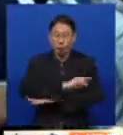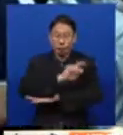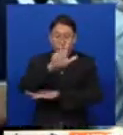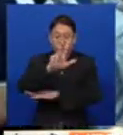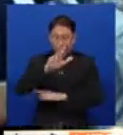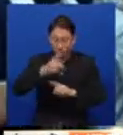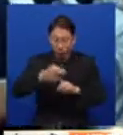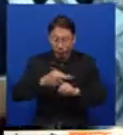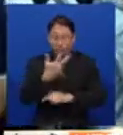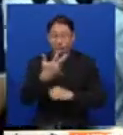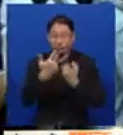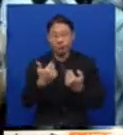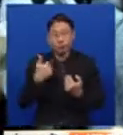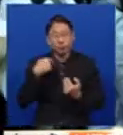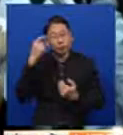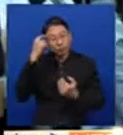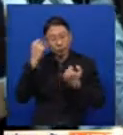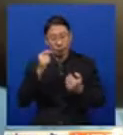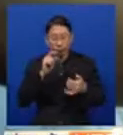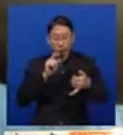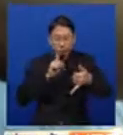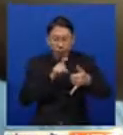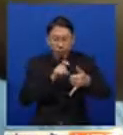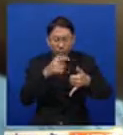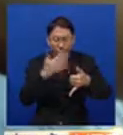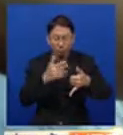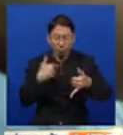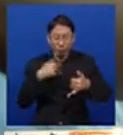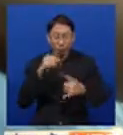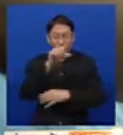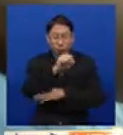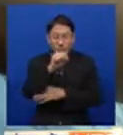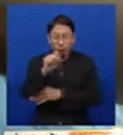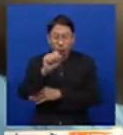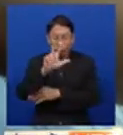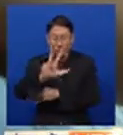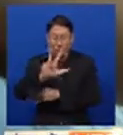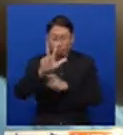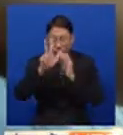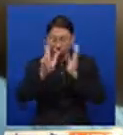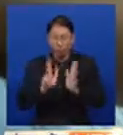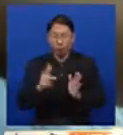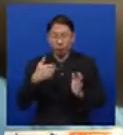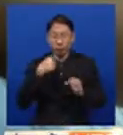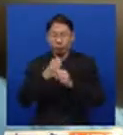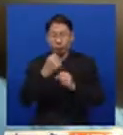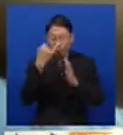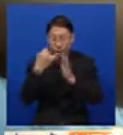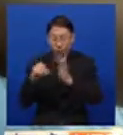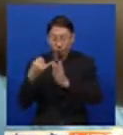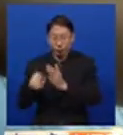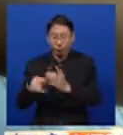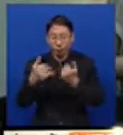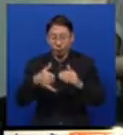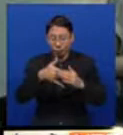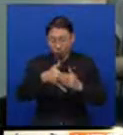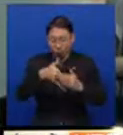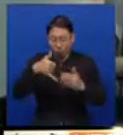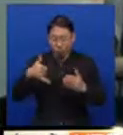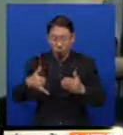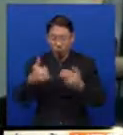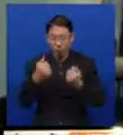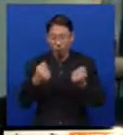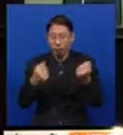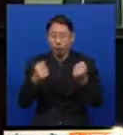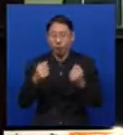มีนาคมนี้และจากการใส่ส่วนเองอย่างพบด้วยคำว่ามีอดีตสส.อีก 3คนนะคะที่ทำความผิดทั้งคดีถอดถอนและคดี